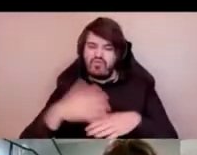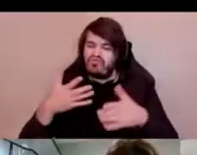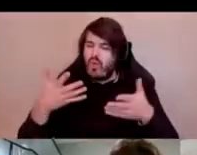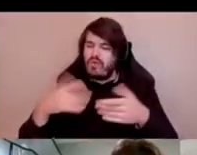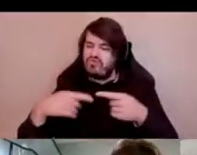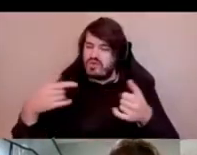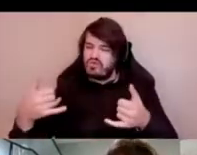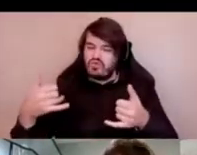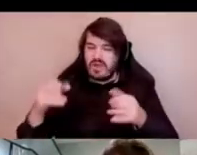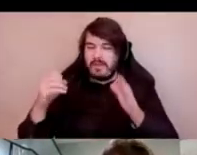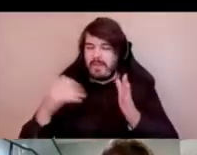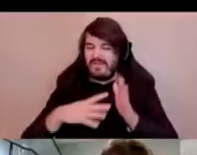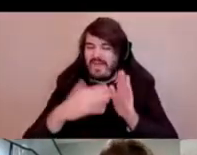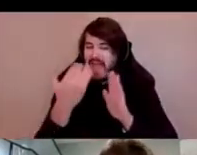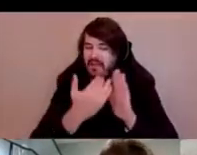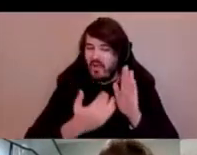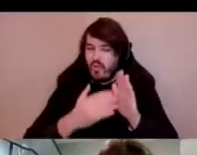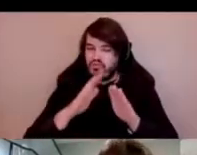du potager.